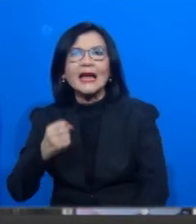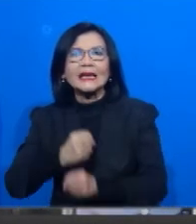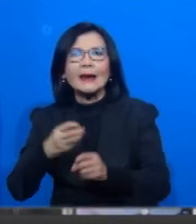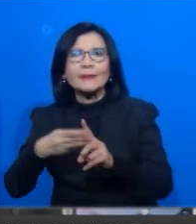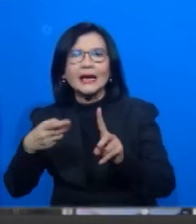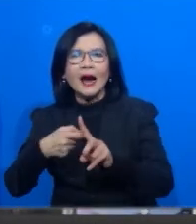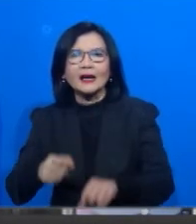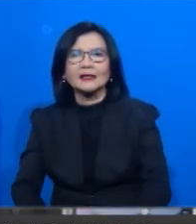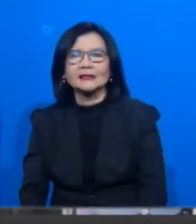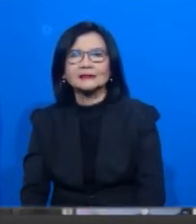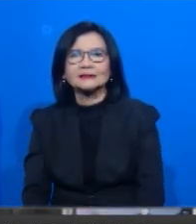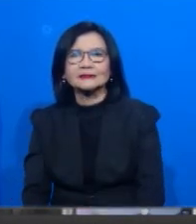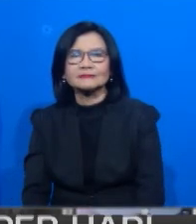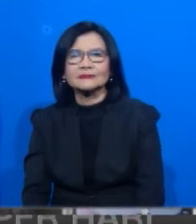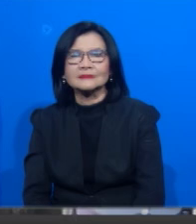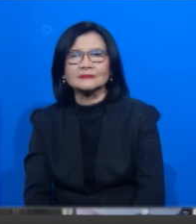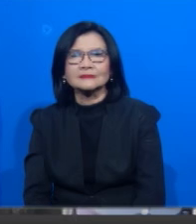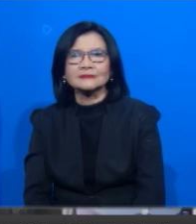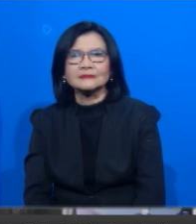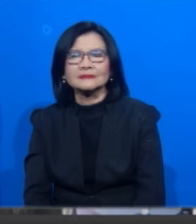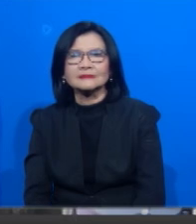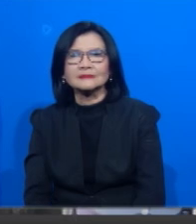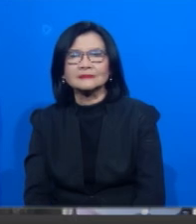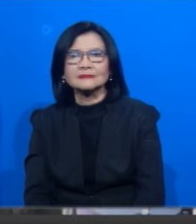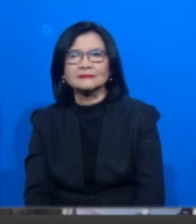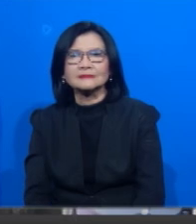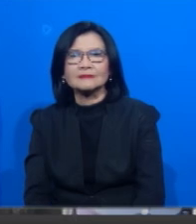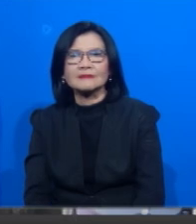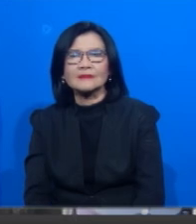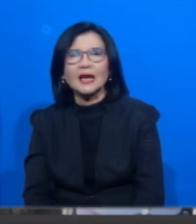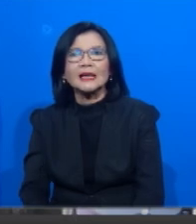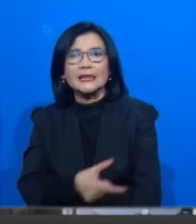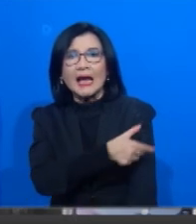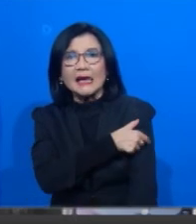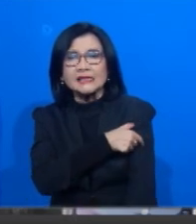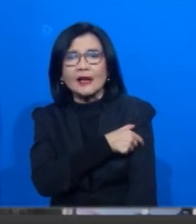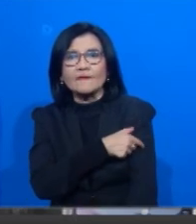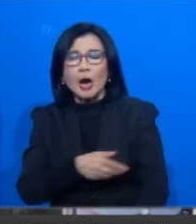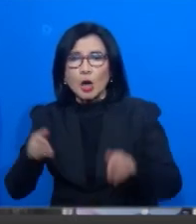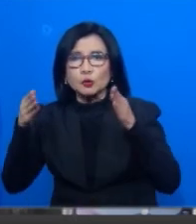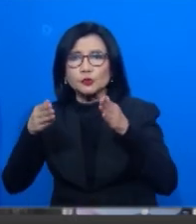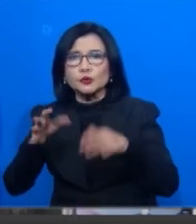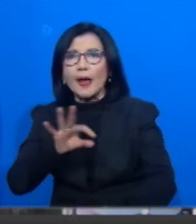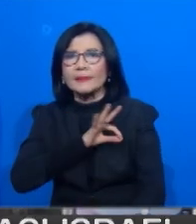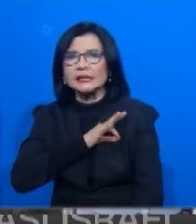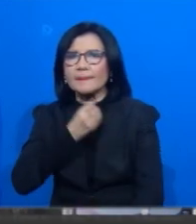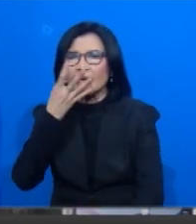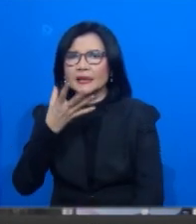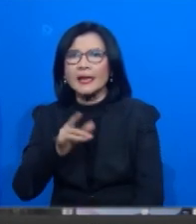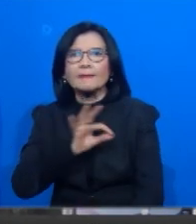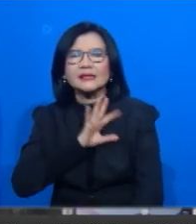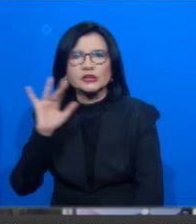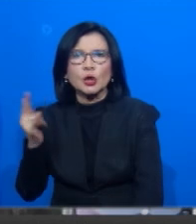Jakarta. Dikutip dari CNNIndonesia.com, Koordinator Staf Khusus Presiden Ari Dwi Payana mengatakan Jokowi dan